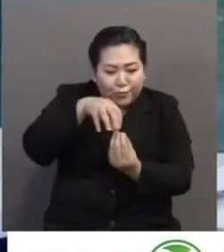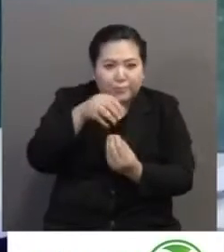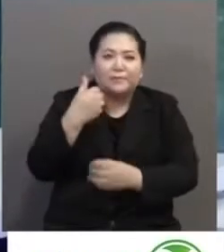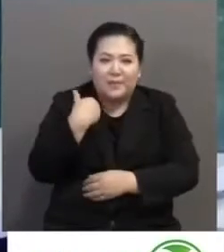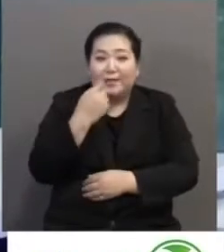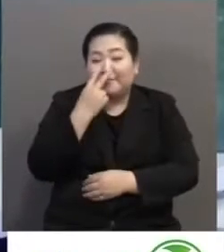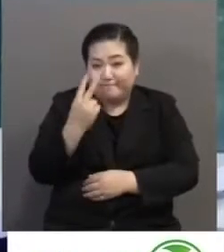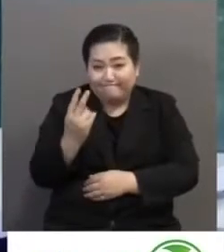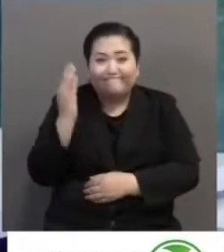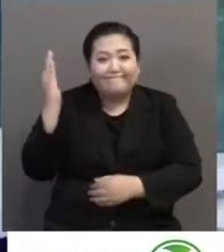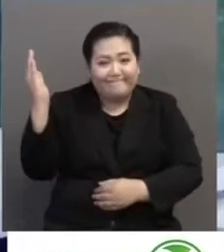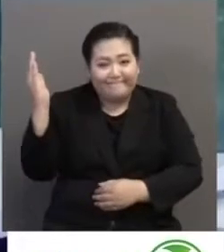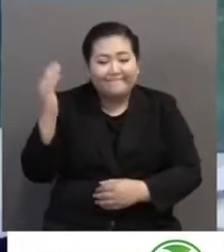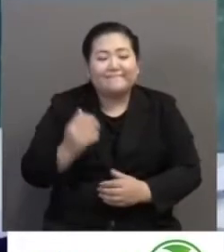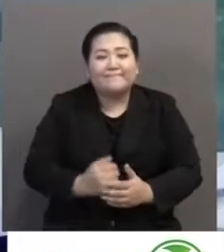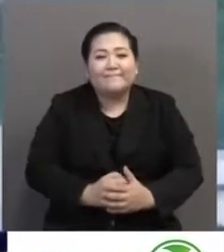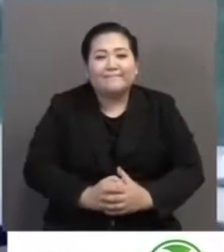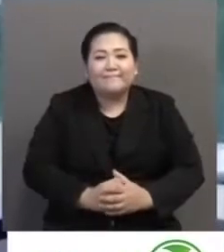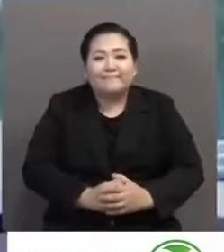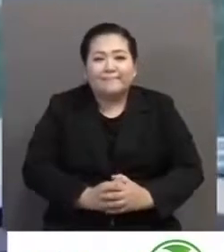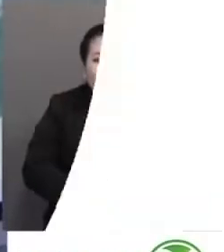องนี้กันค่ะกับคุณกีรติผู้ระหง